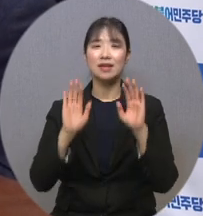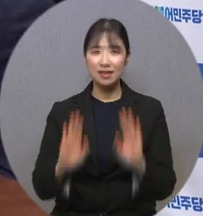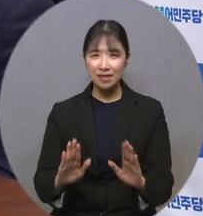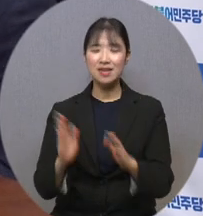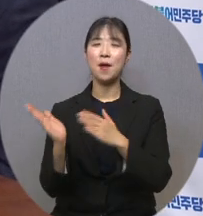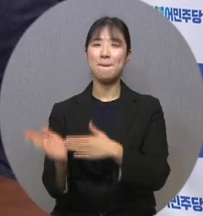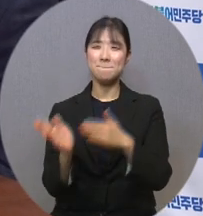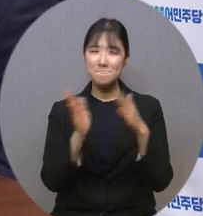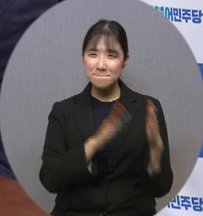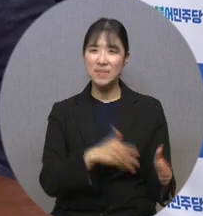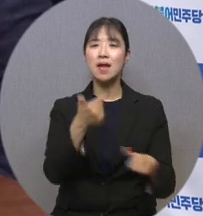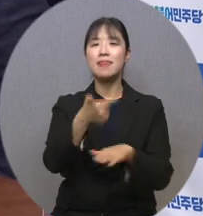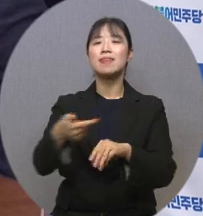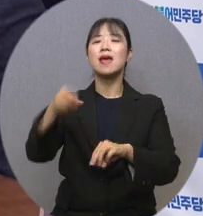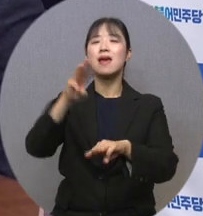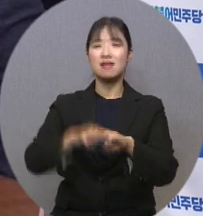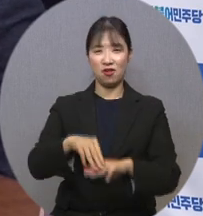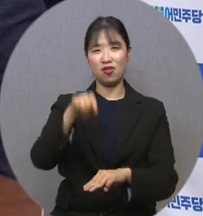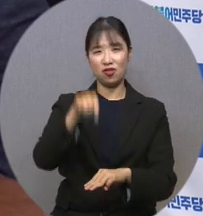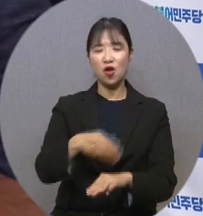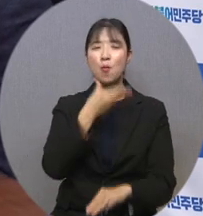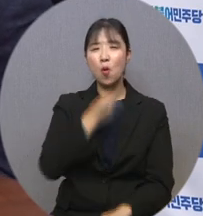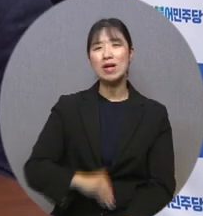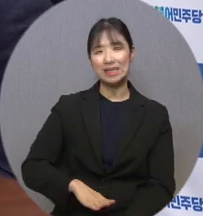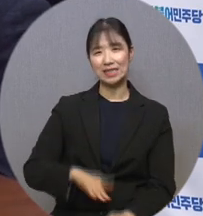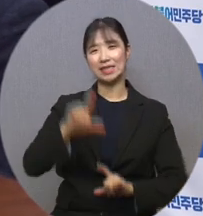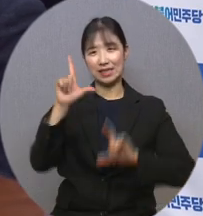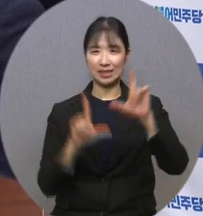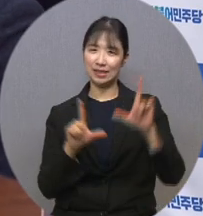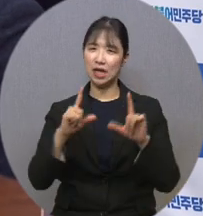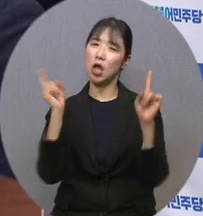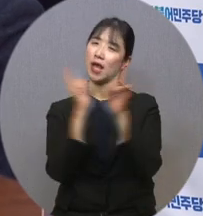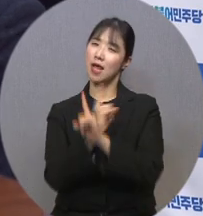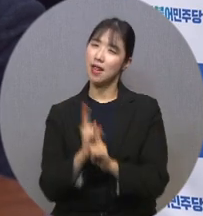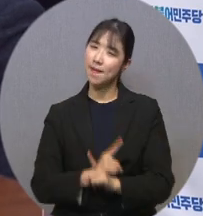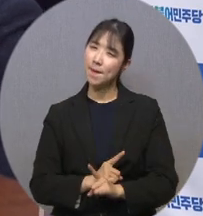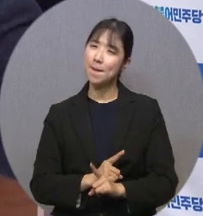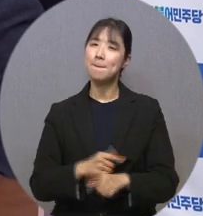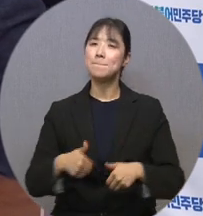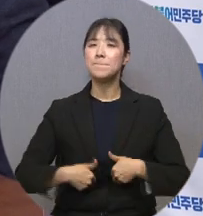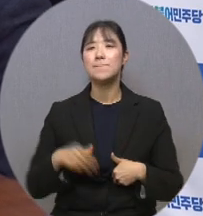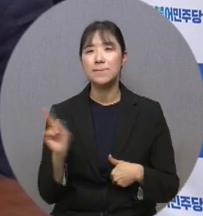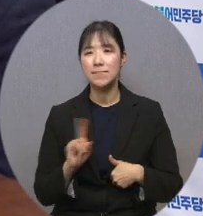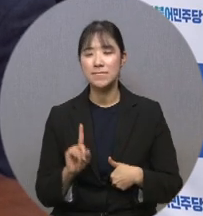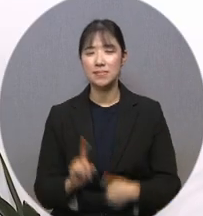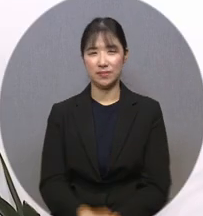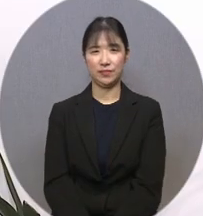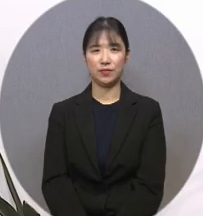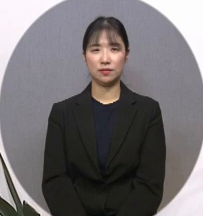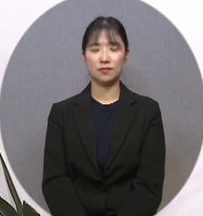작은, 그러니까 대전의 여러 복지 현안에 있어서 개선돼야 될 점이 있으면 어떤 게 있을까요?